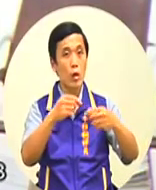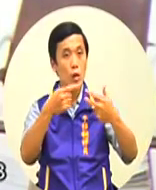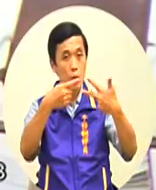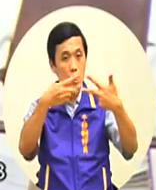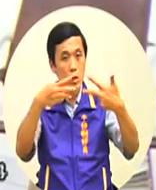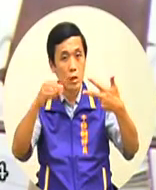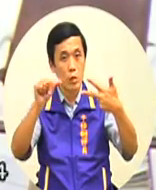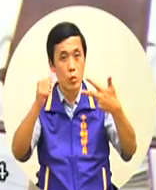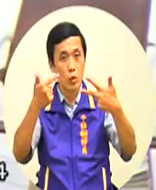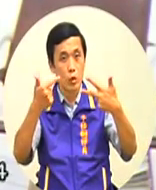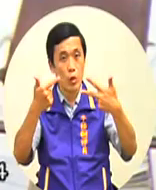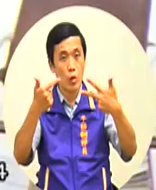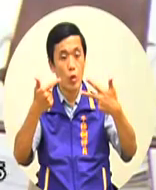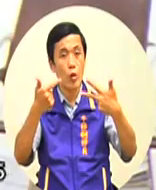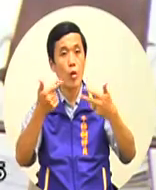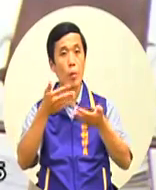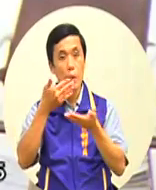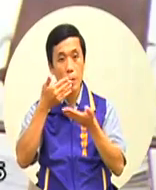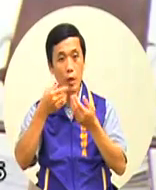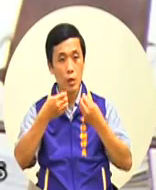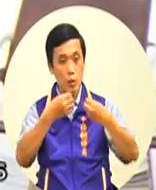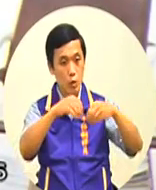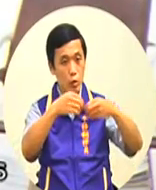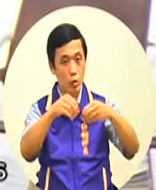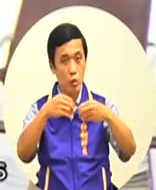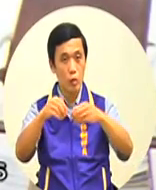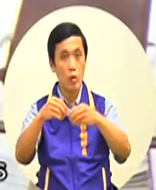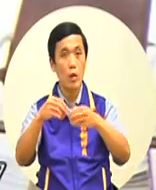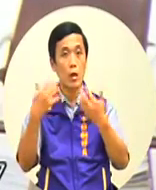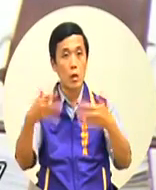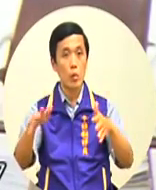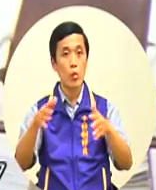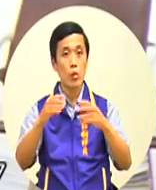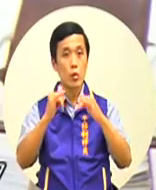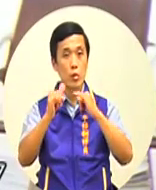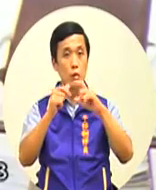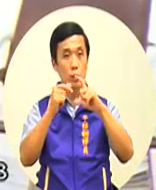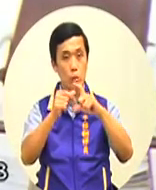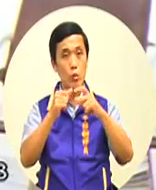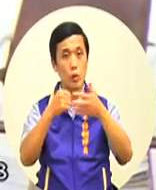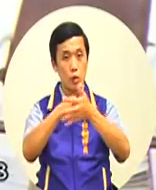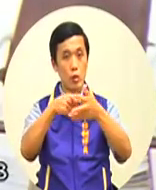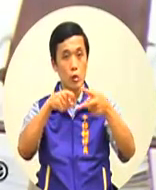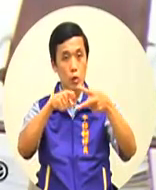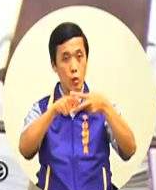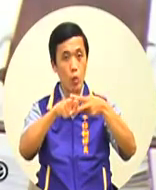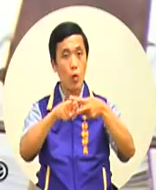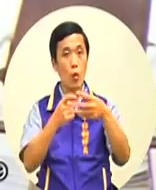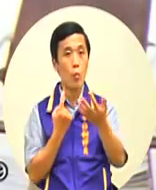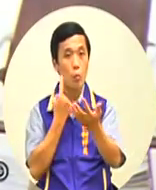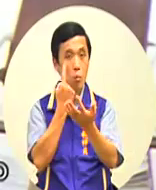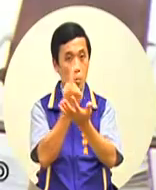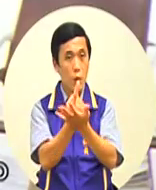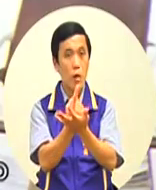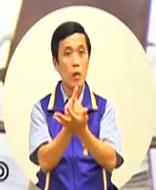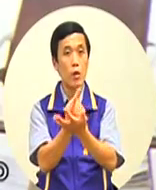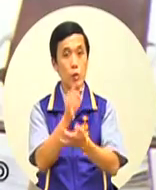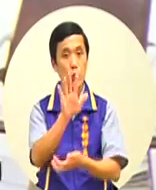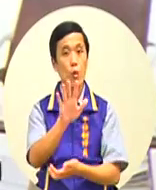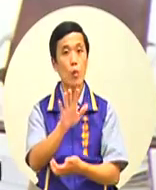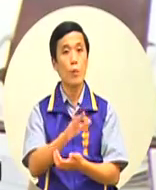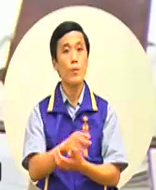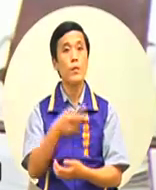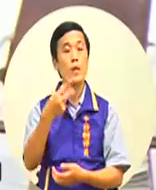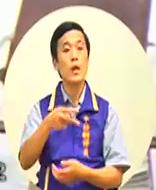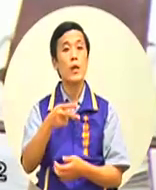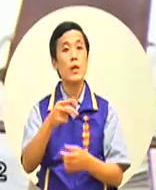六来做送餐的服务，有许多社区志工也接力加入这个备餐的行列，那也在